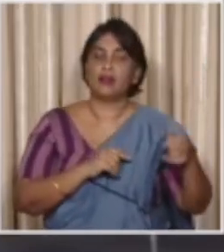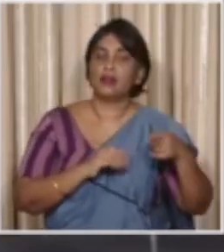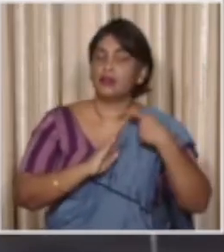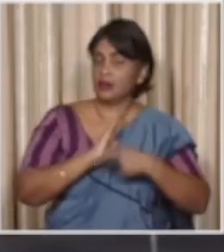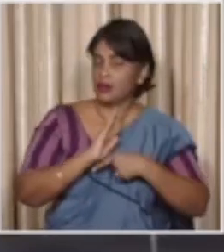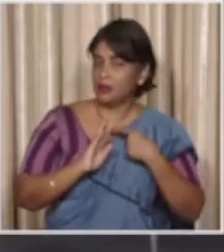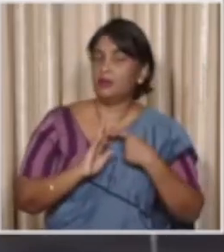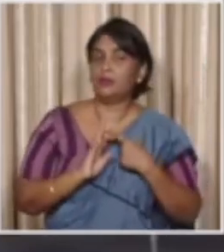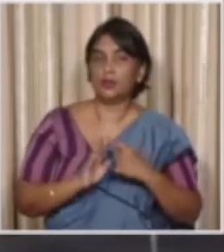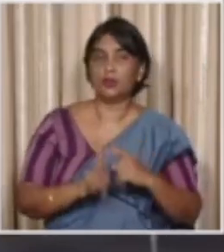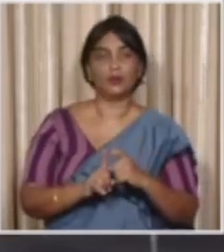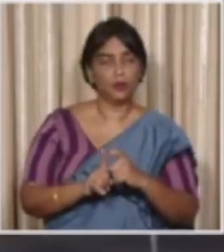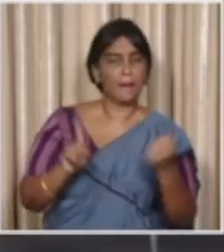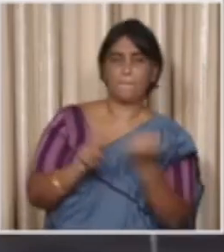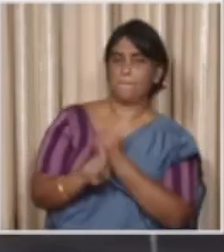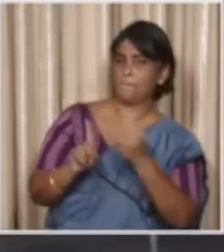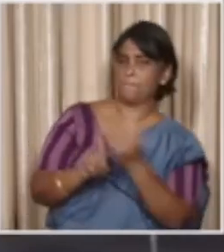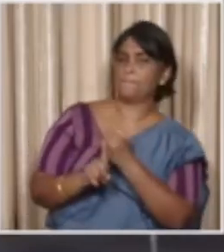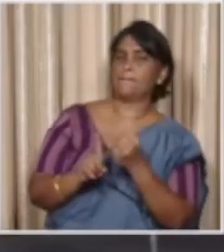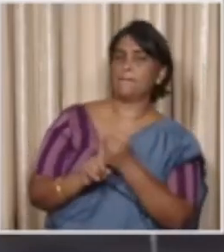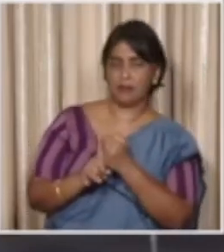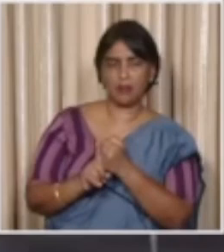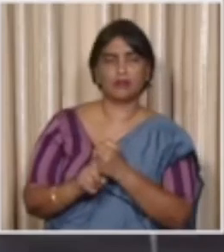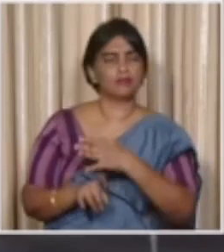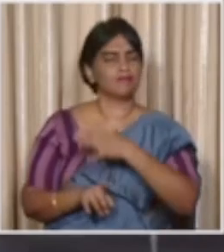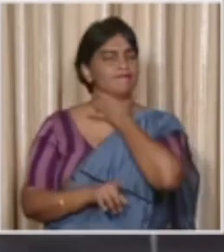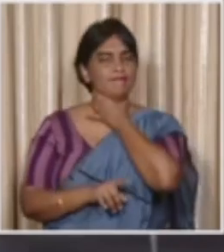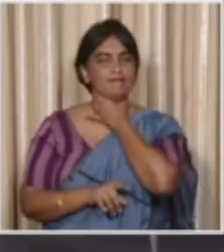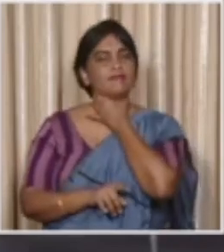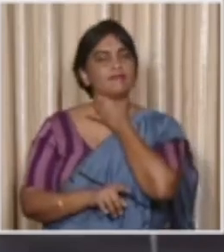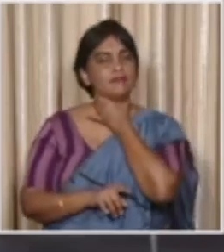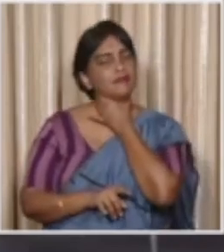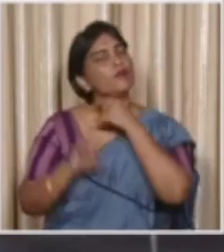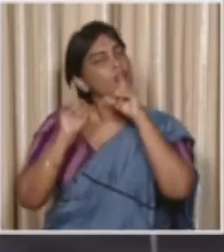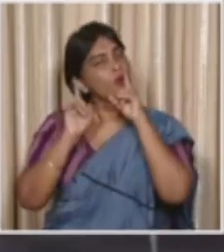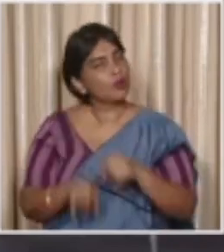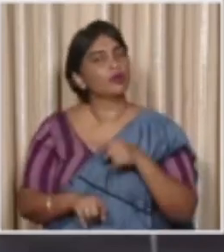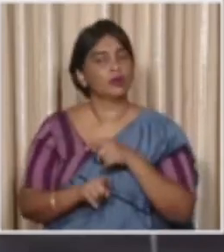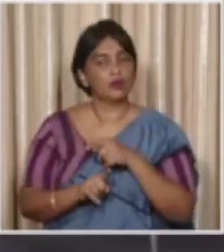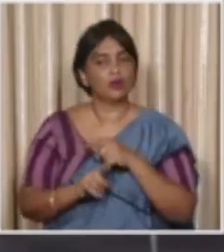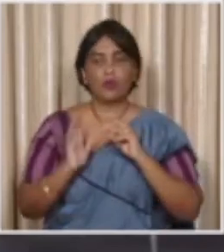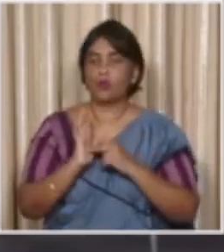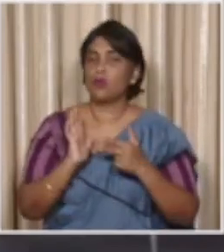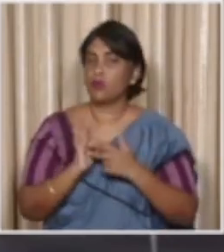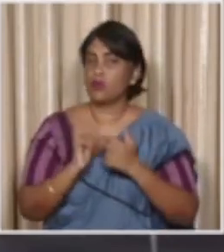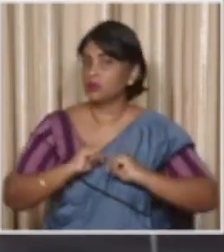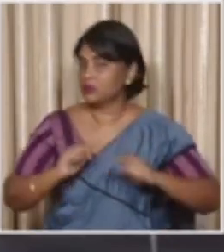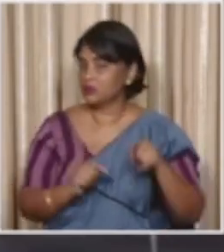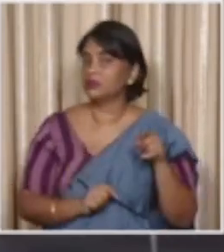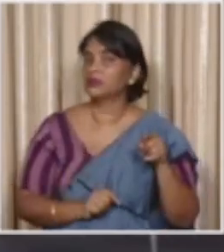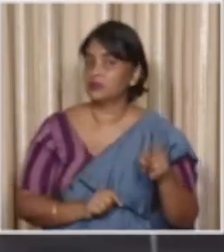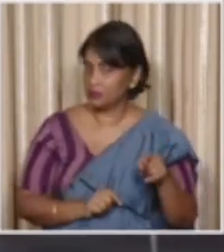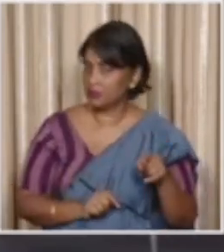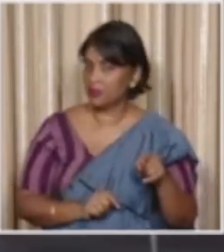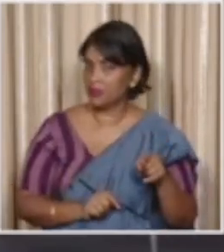මේ රටට තදබල ලෙස බලපෑම් කොට අපේ බෙල්ල මිරිකලා එවැනි ව්‍යාපෘති ඉටුකර ගැනීමට